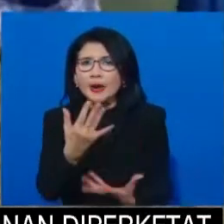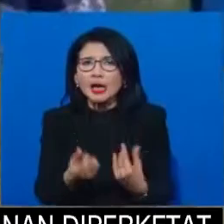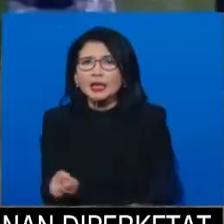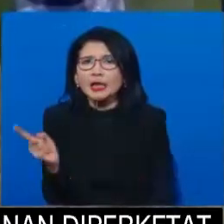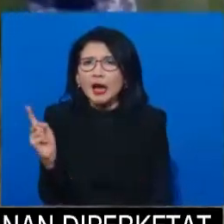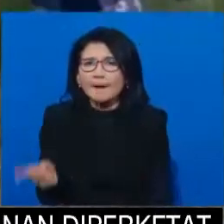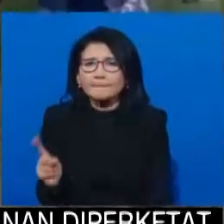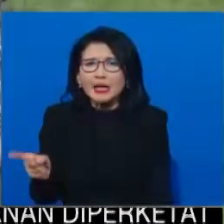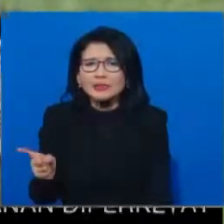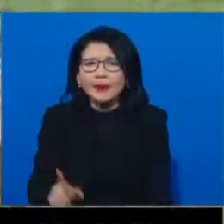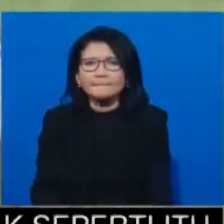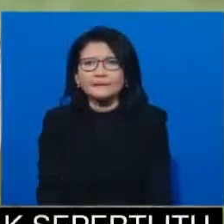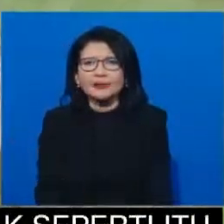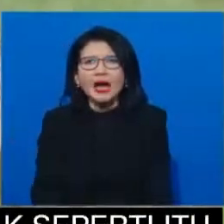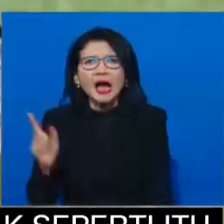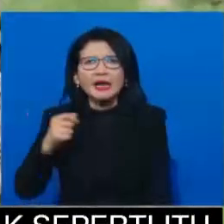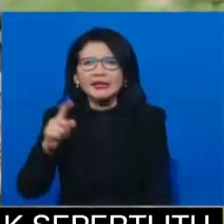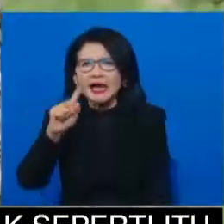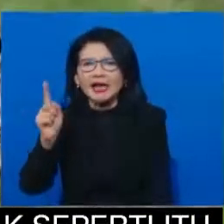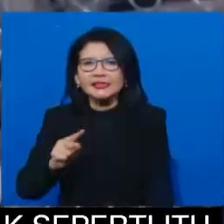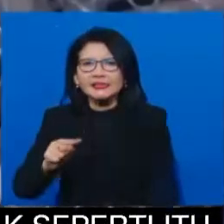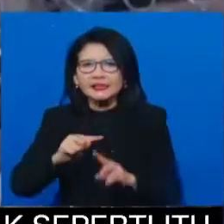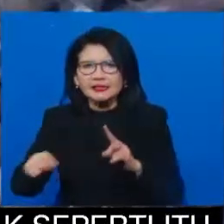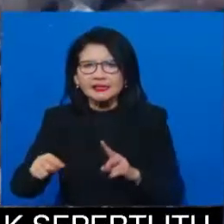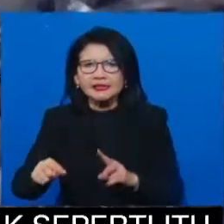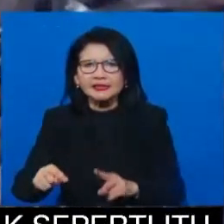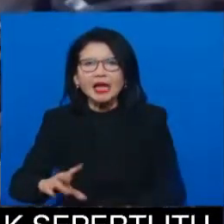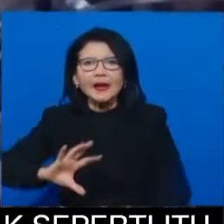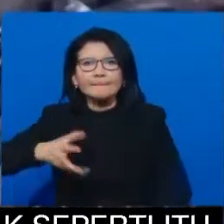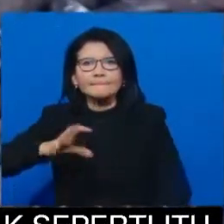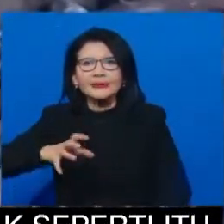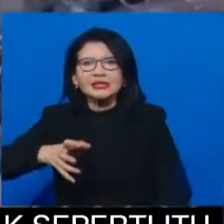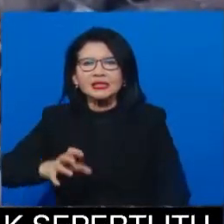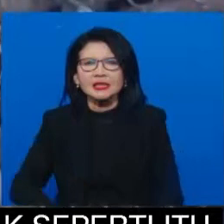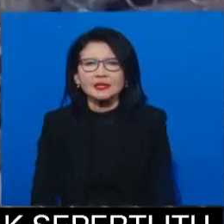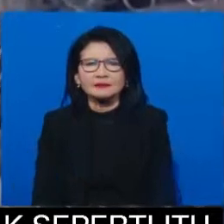kebakaran mobil disebabkan karenating arus listrikada mesin